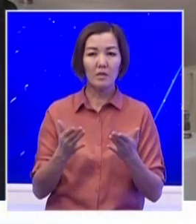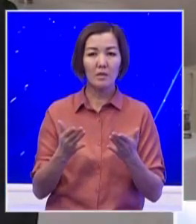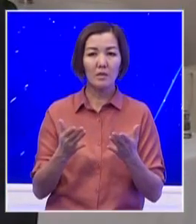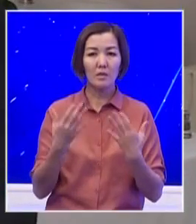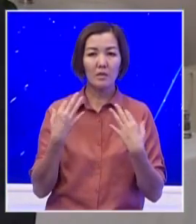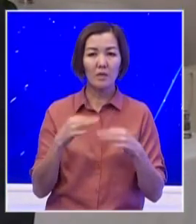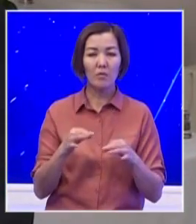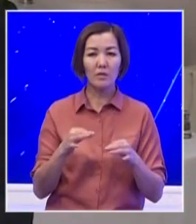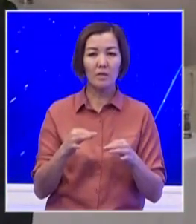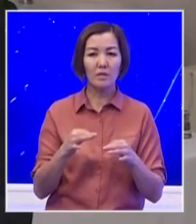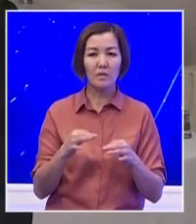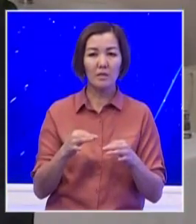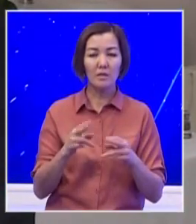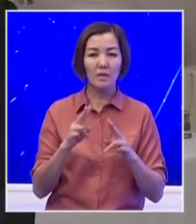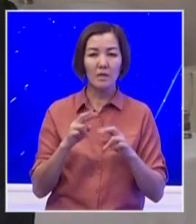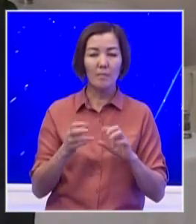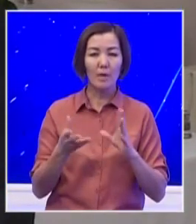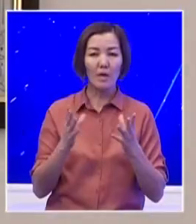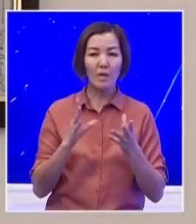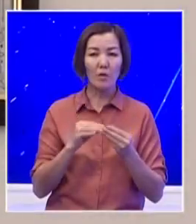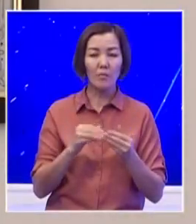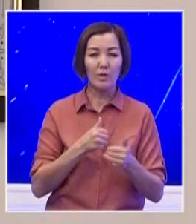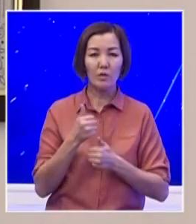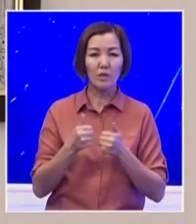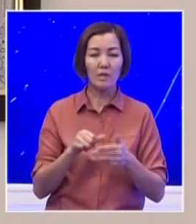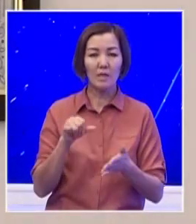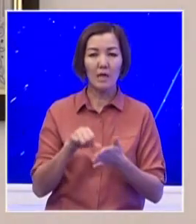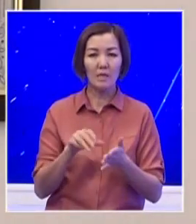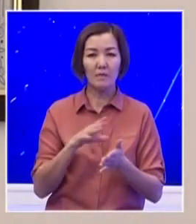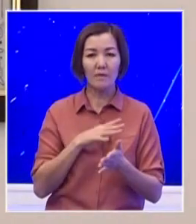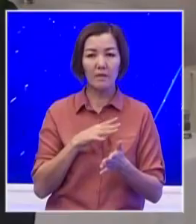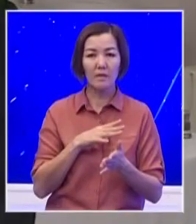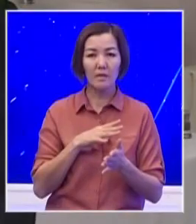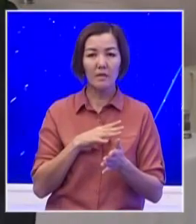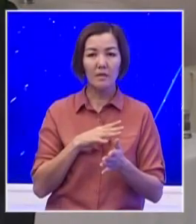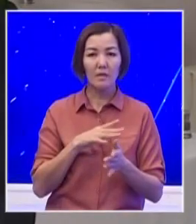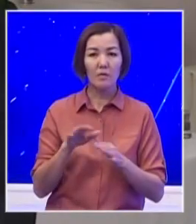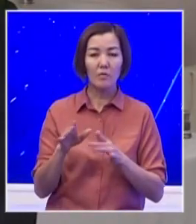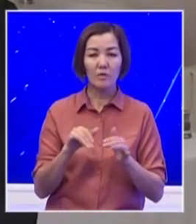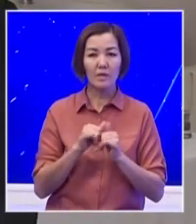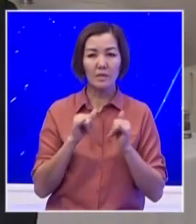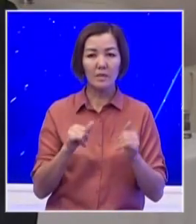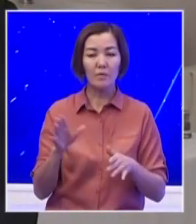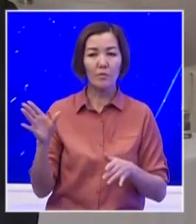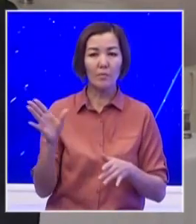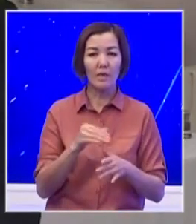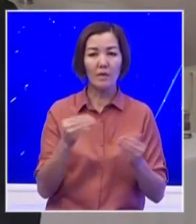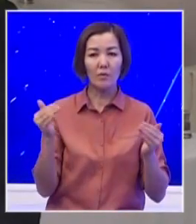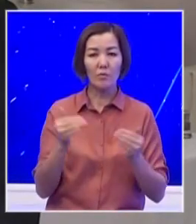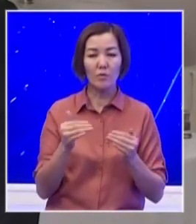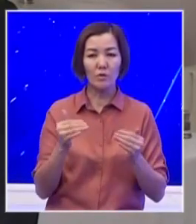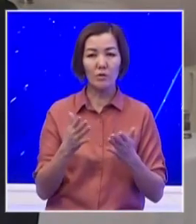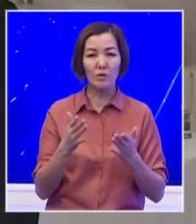тәуелсіз эксперттердің бағалауы менен жарысып жатыр. Осы қозғалысты дамыту, барлық кәсіптік және техникалық